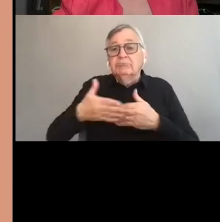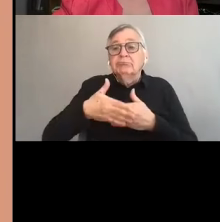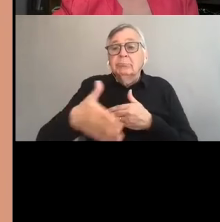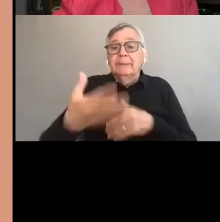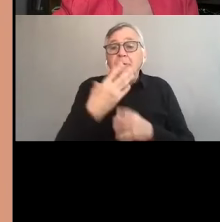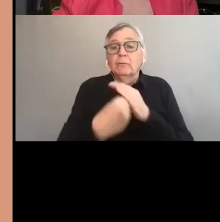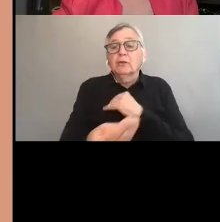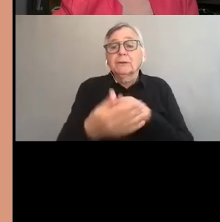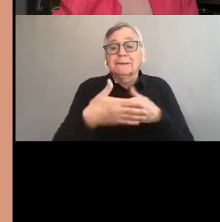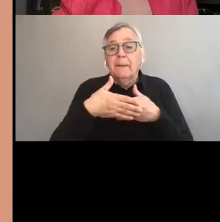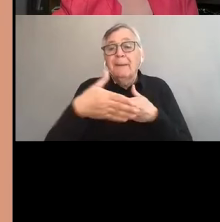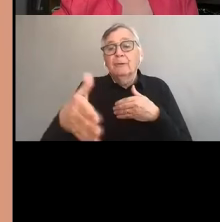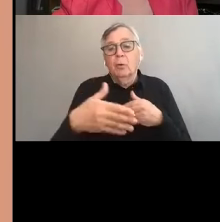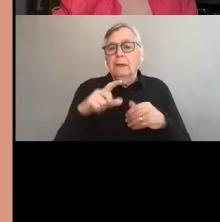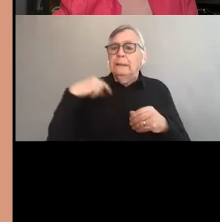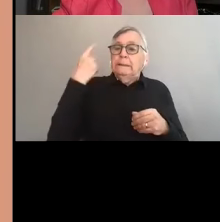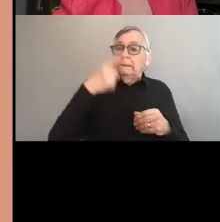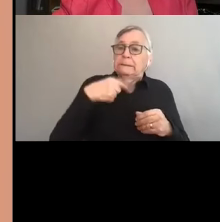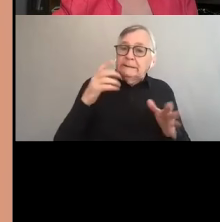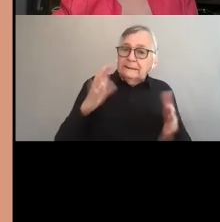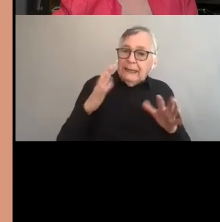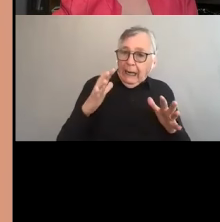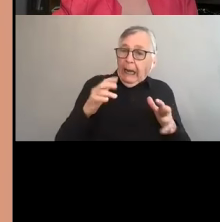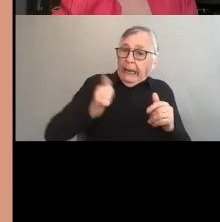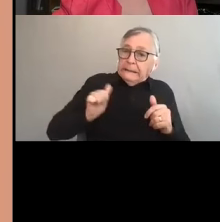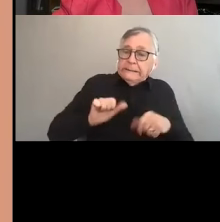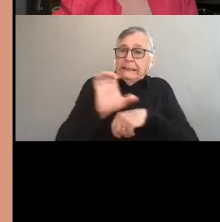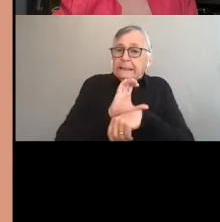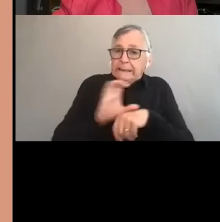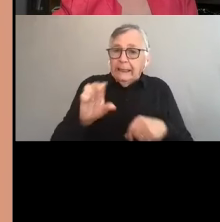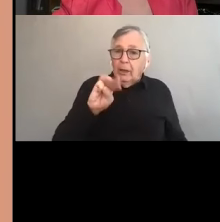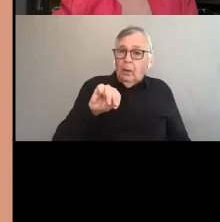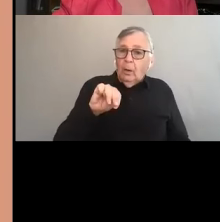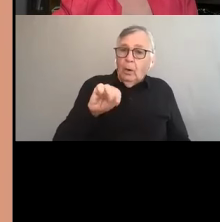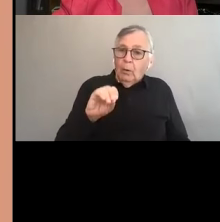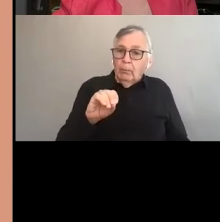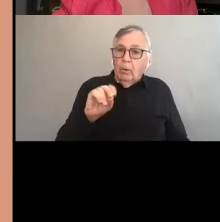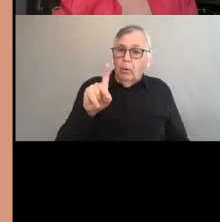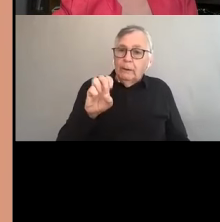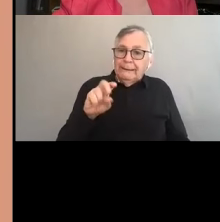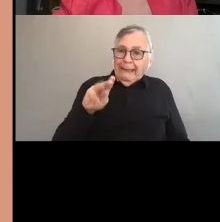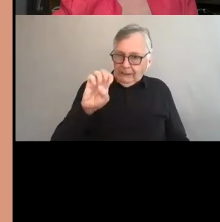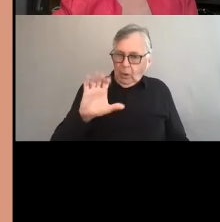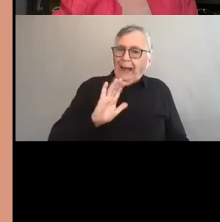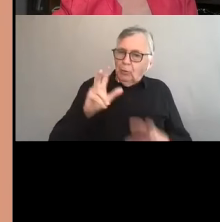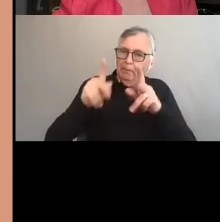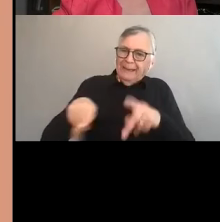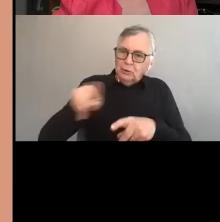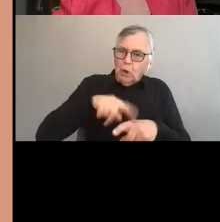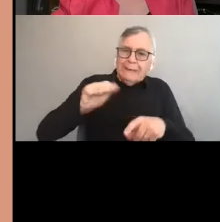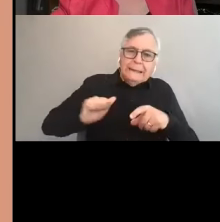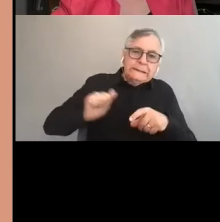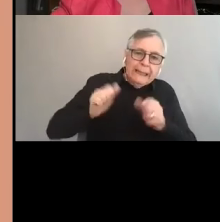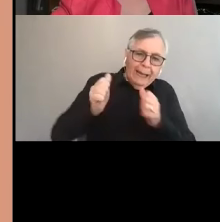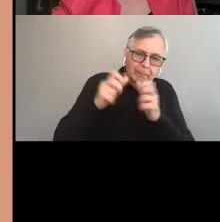sortir bientôt. Il semblerait que les essais cliniques aussi avec Moderna avaient une courbe de centaines de personnes qui étaient VIH